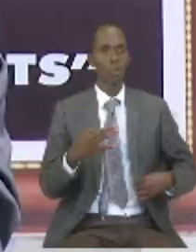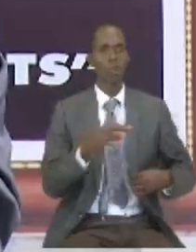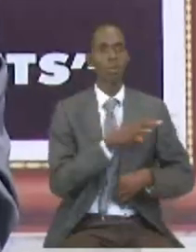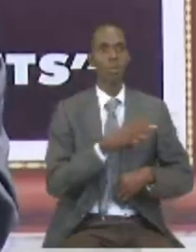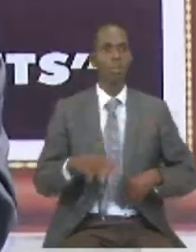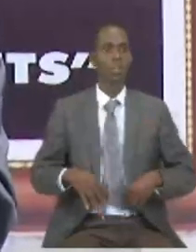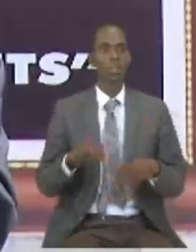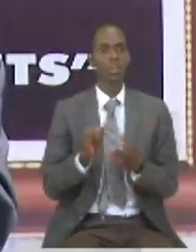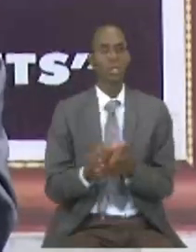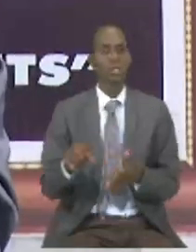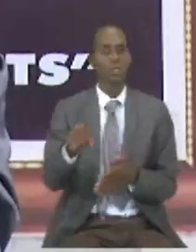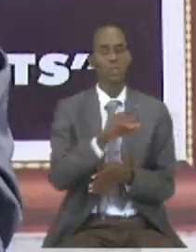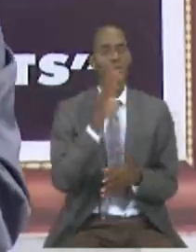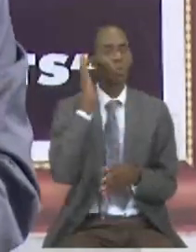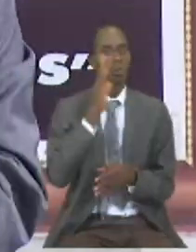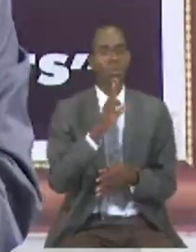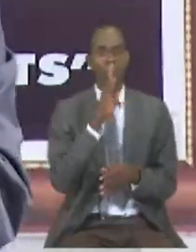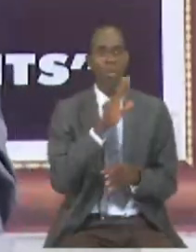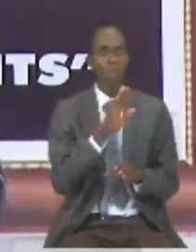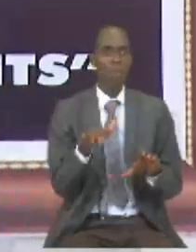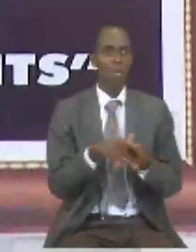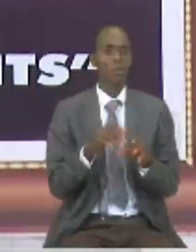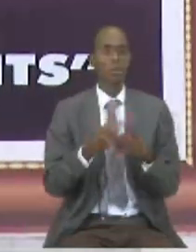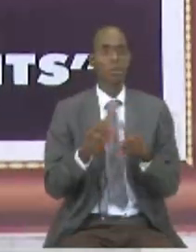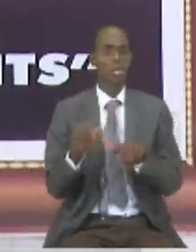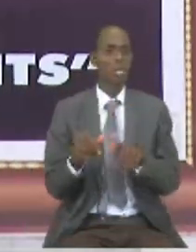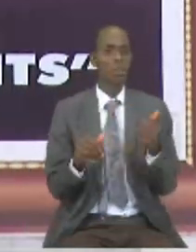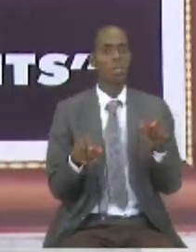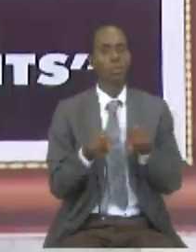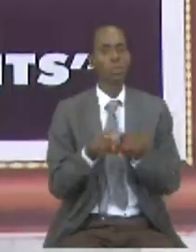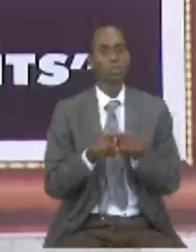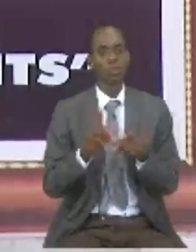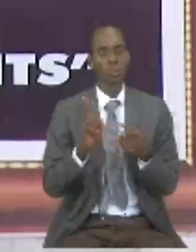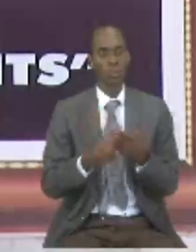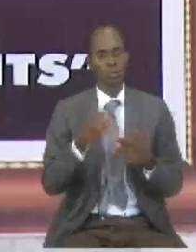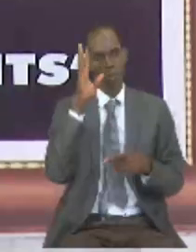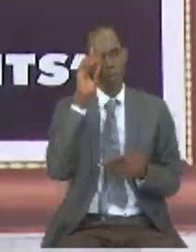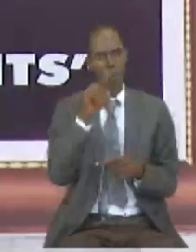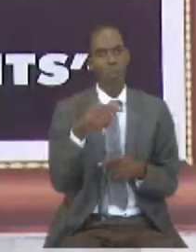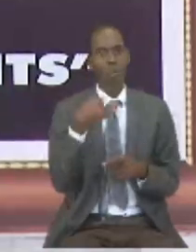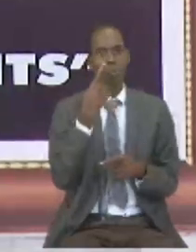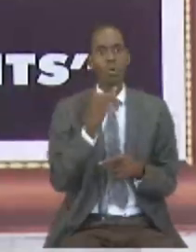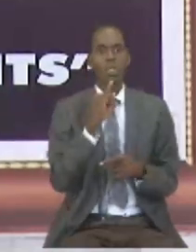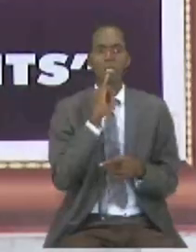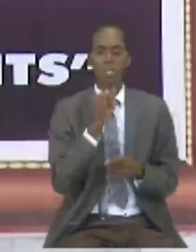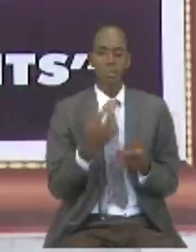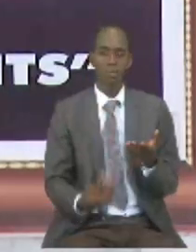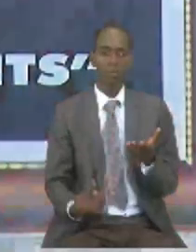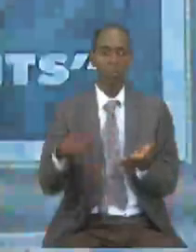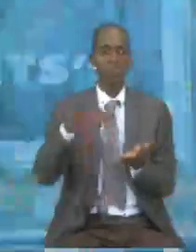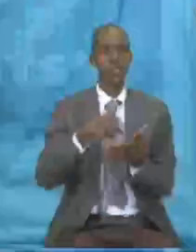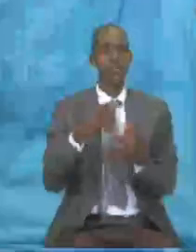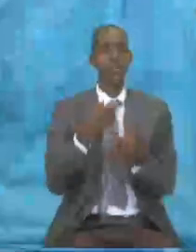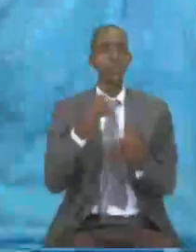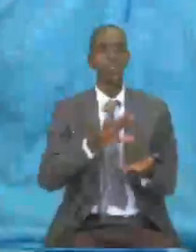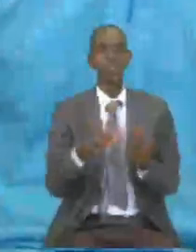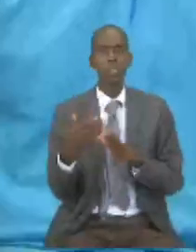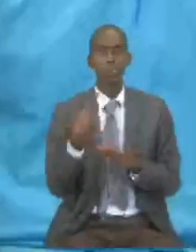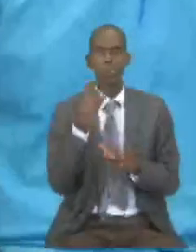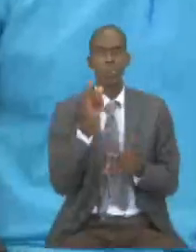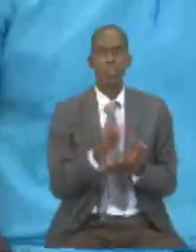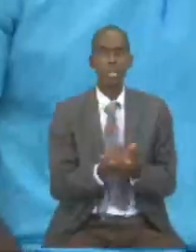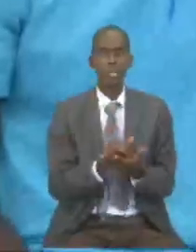qui concerne la loi pour que vous apparteniez à un autre, à celui qui est ressuscité des morts. Qui est celui-là qui est ressuscité